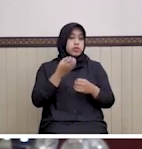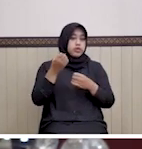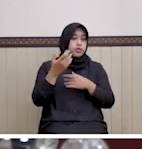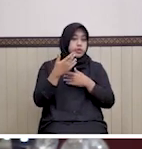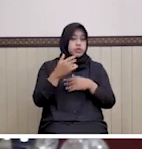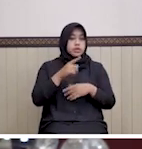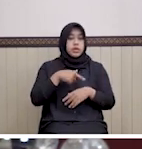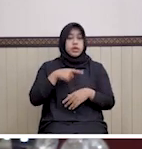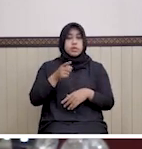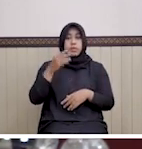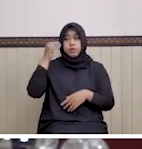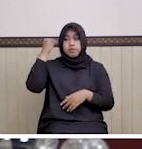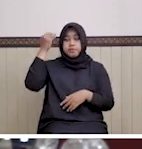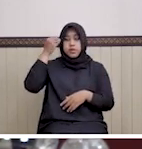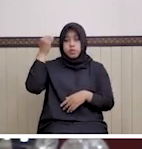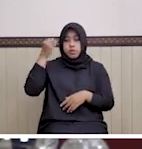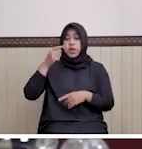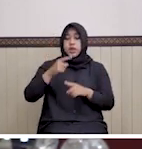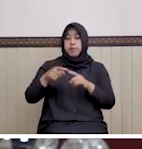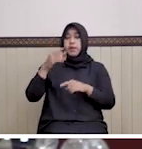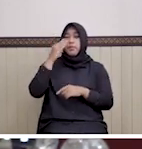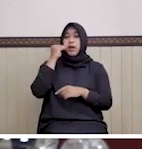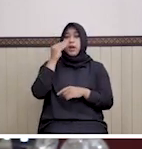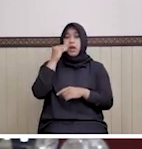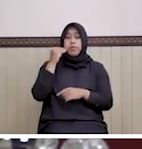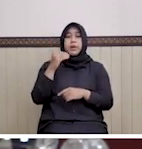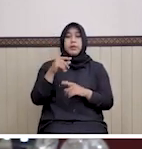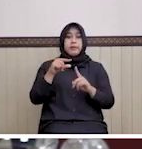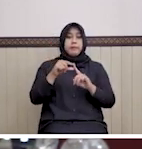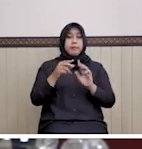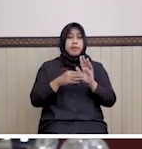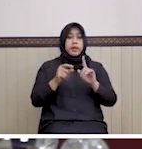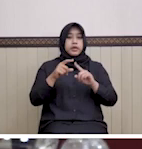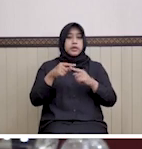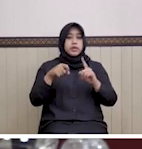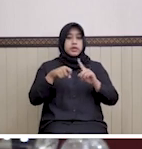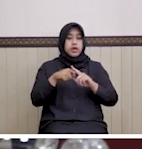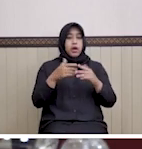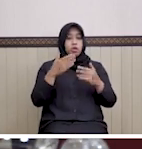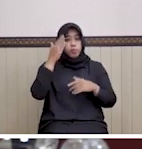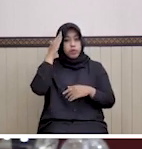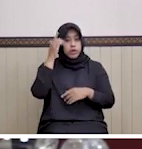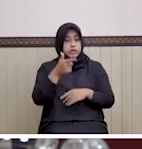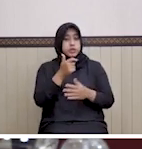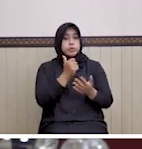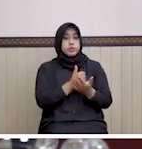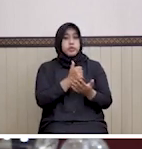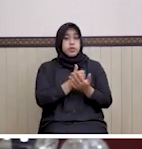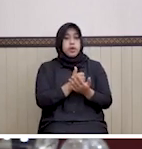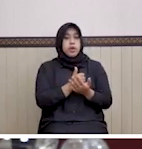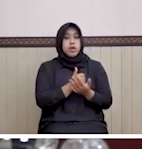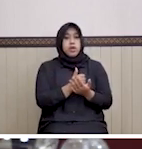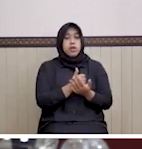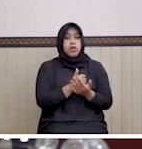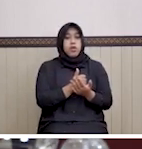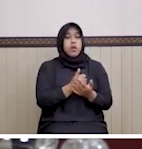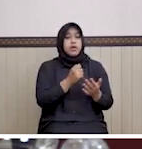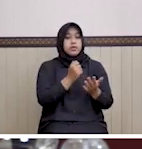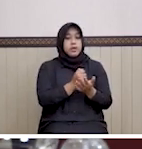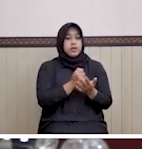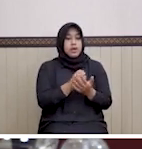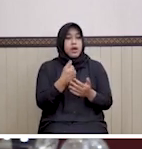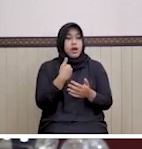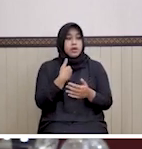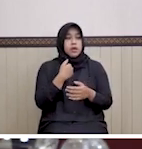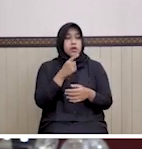sampaikan tuh saya sampai bingung tapi pengalaman dari tingkat penyidik maupun dari kepolisian itu sebenarnya mencerminkan bahwa ada sesuatu